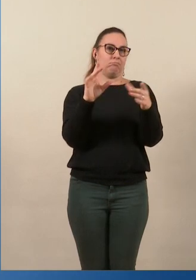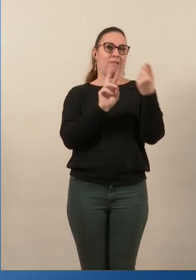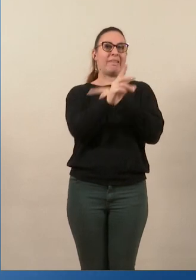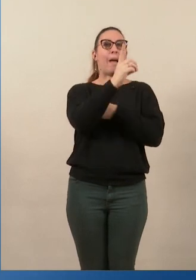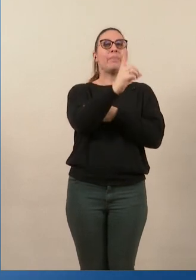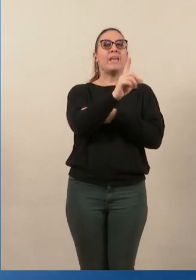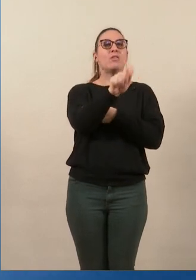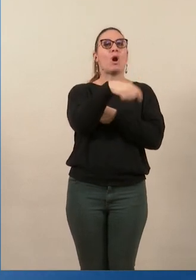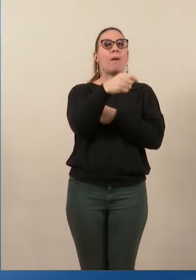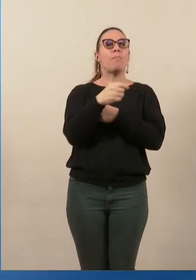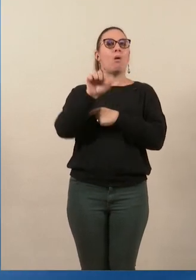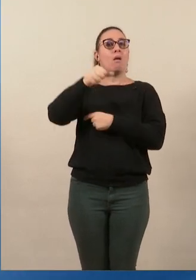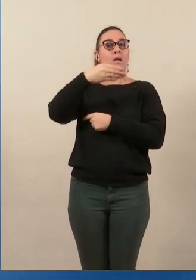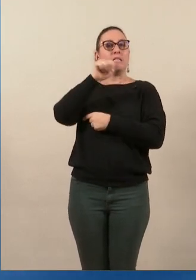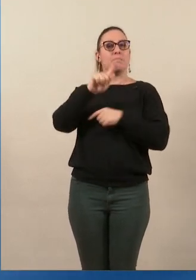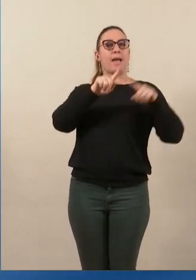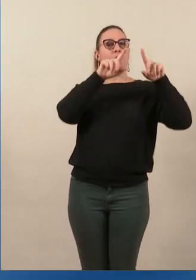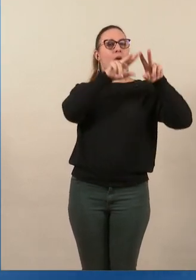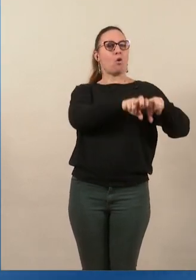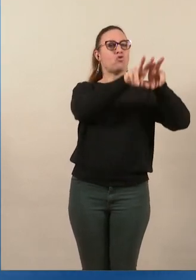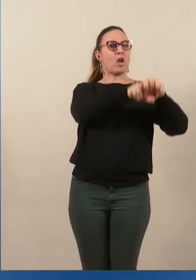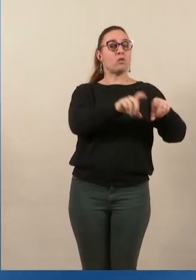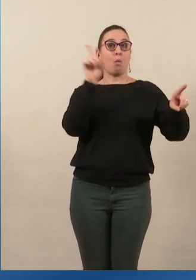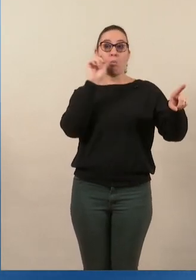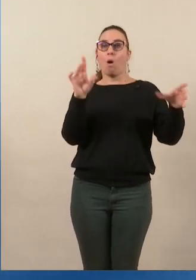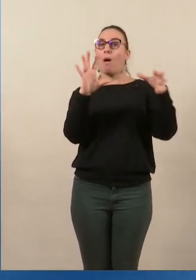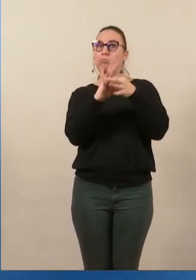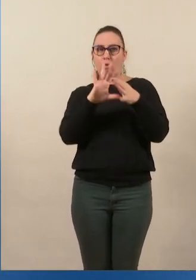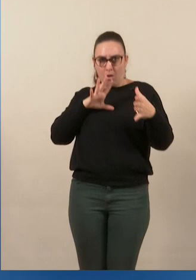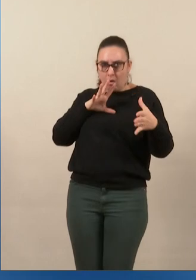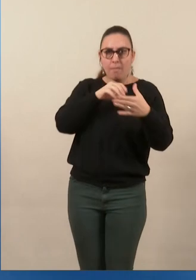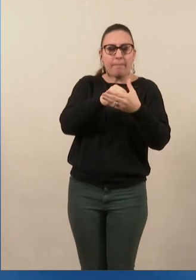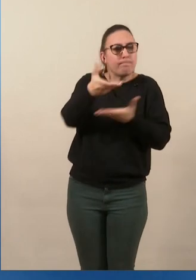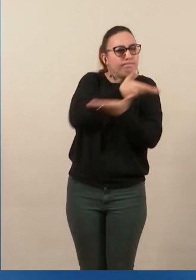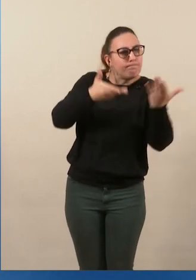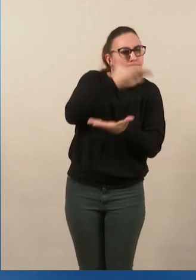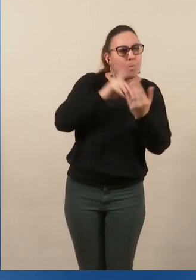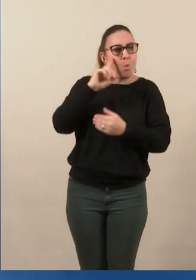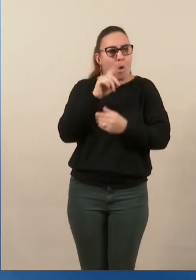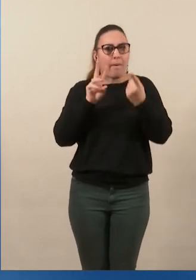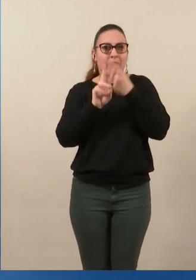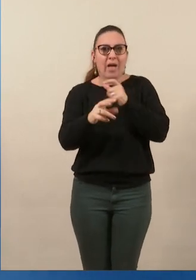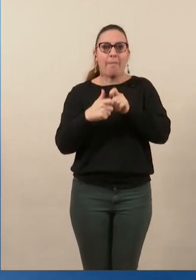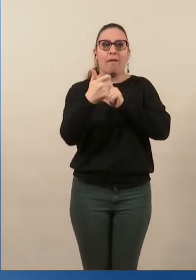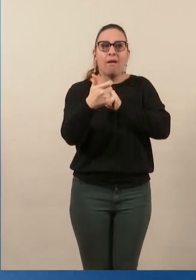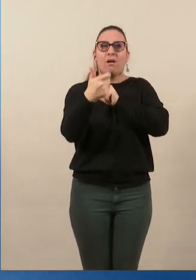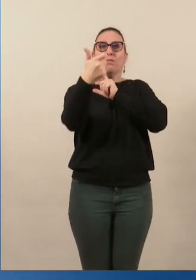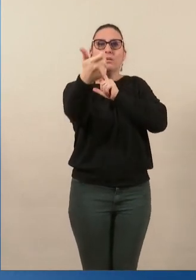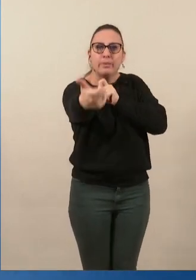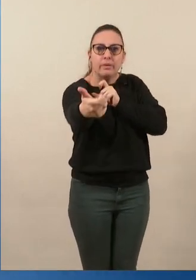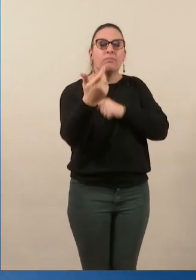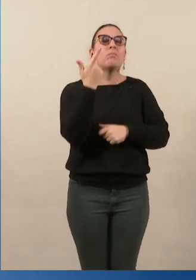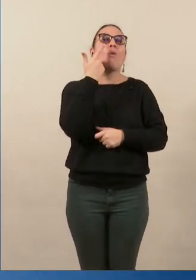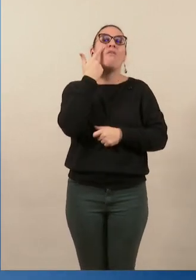l'étude a été lancée par le SMAG nous serons au côté de ces études pour étudier cela euh quand ce le